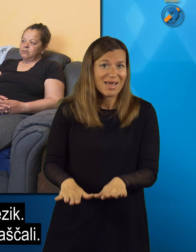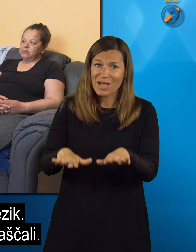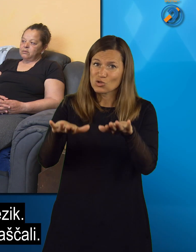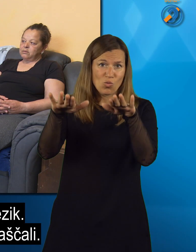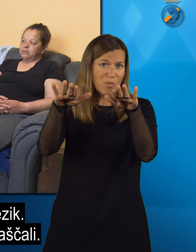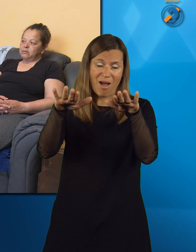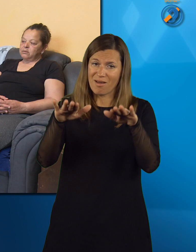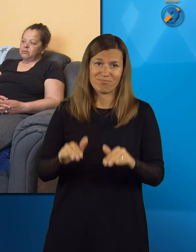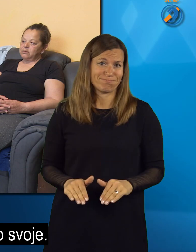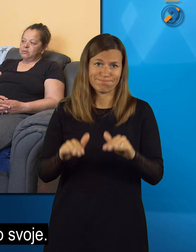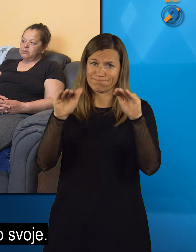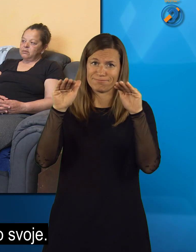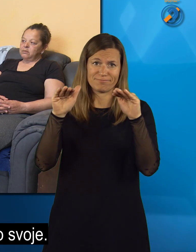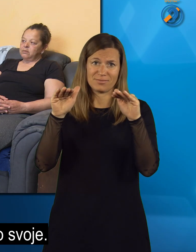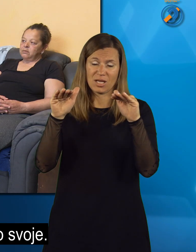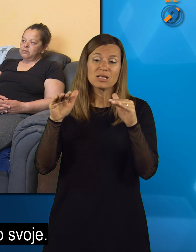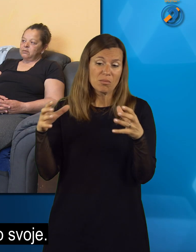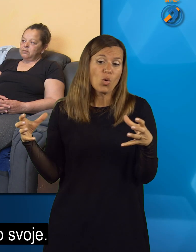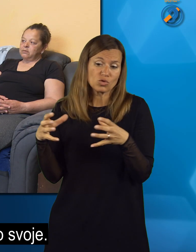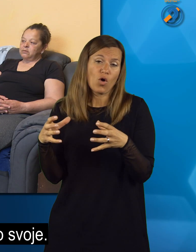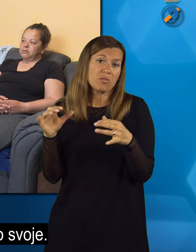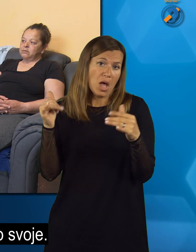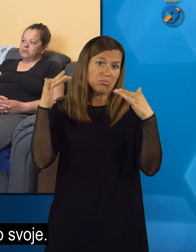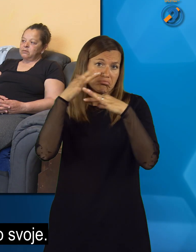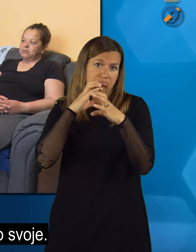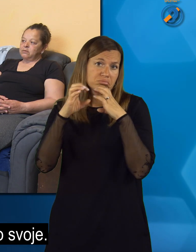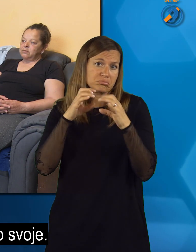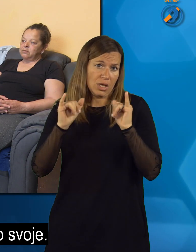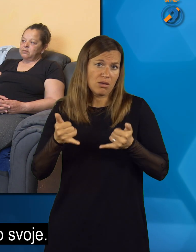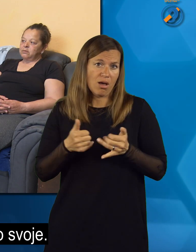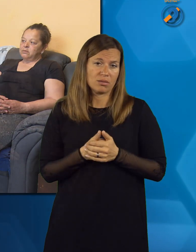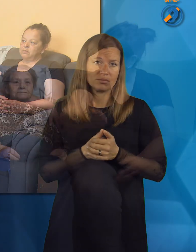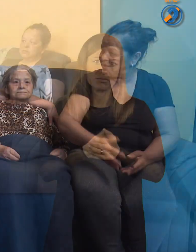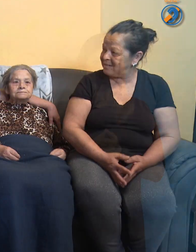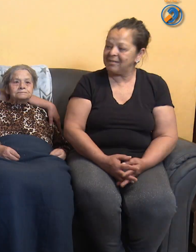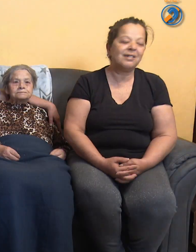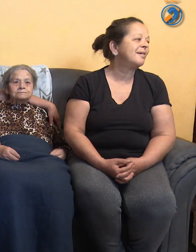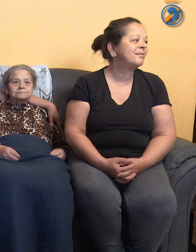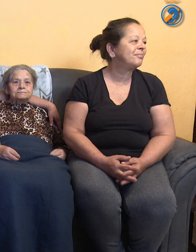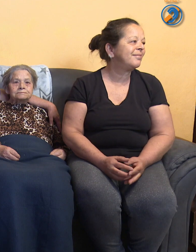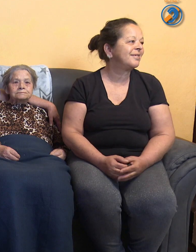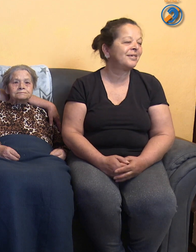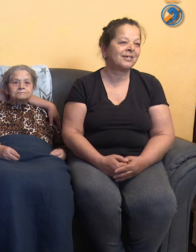skupaj odraščali, pa mi se razumemo po svoje.